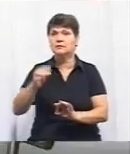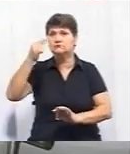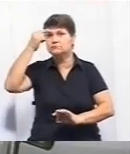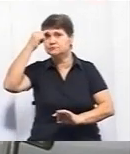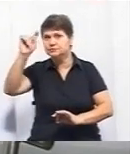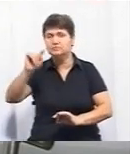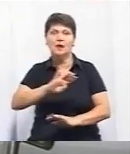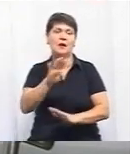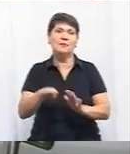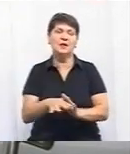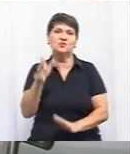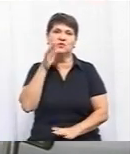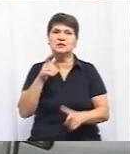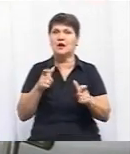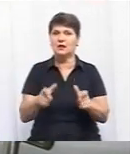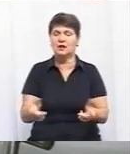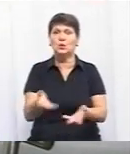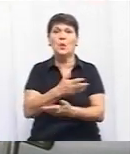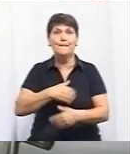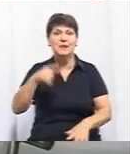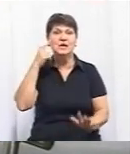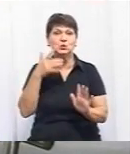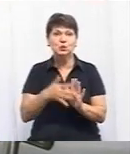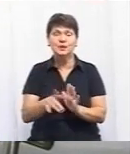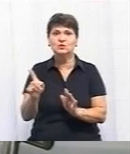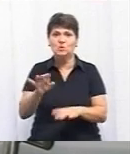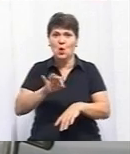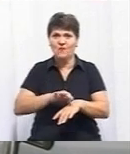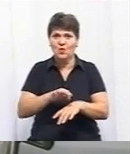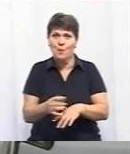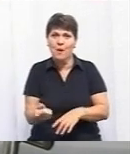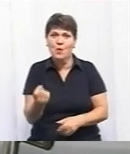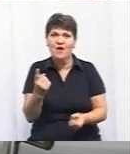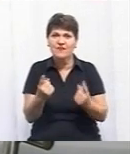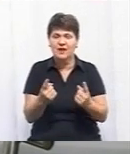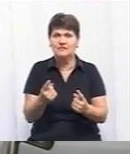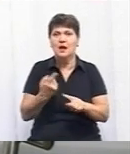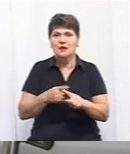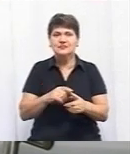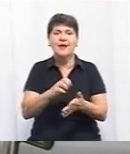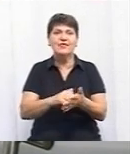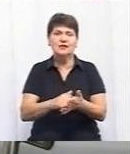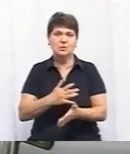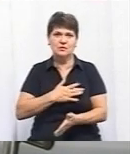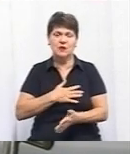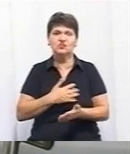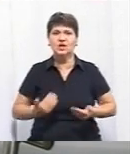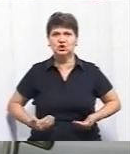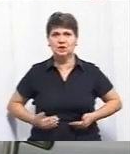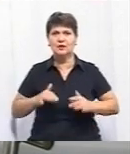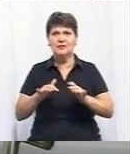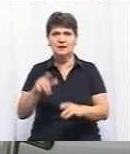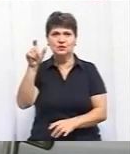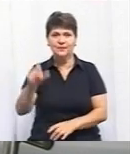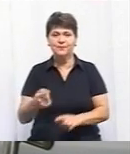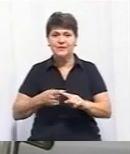що ми розуміємо, що хвороби, які з'являються в суспільстві на сьогоднішній день, це вже наслідок нашого життєдіяльності людини на